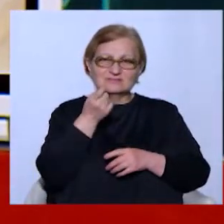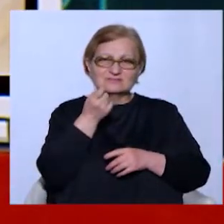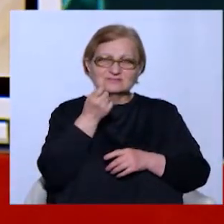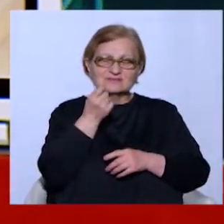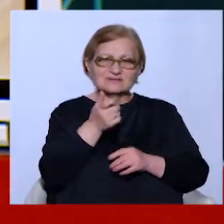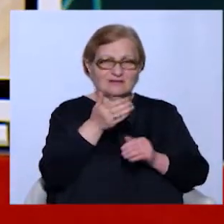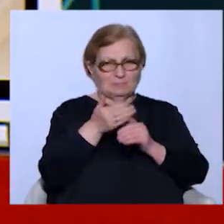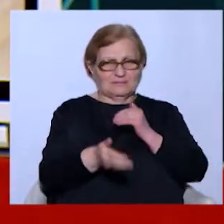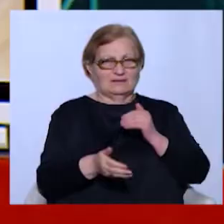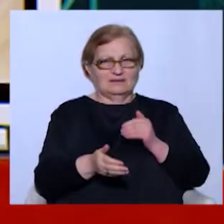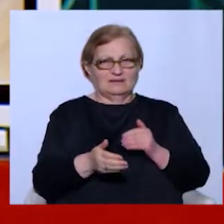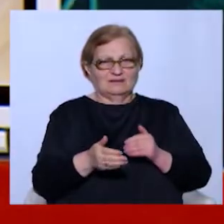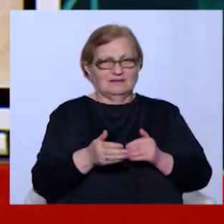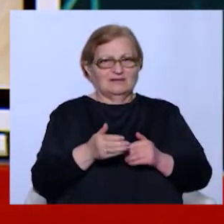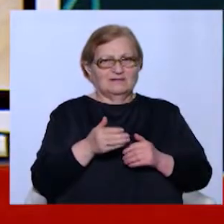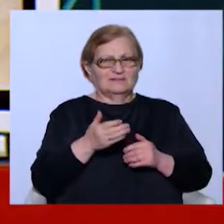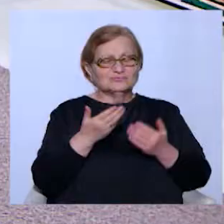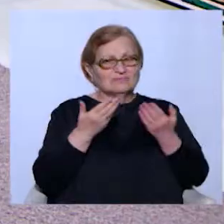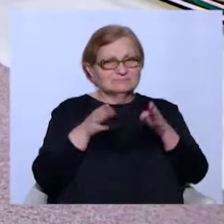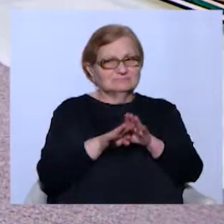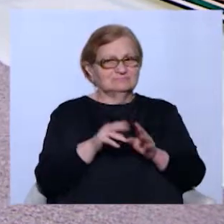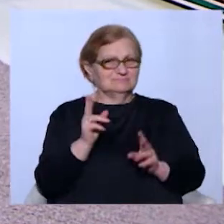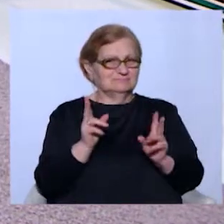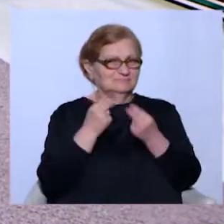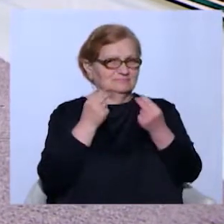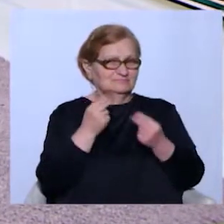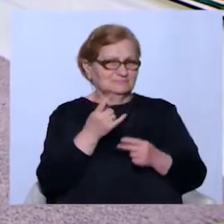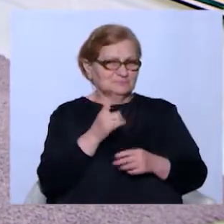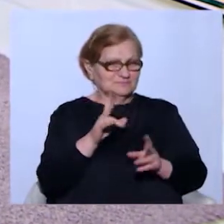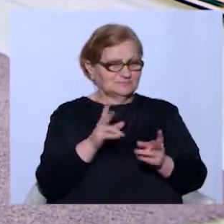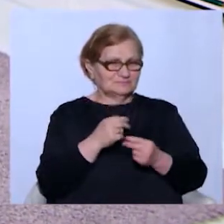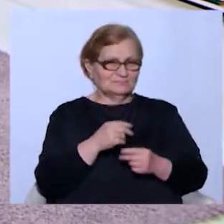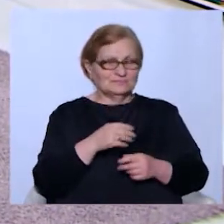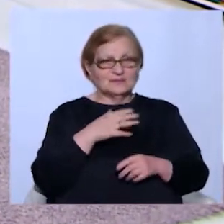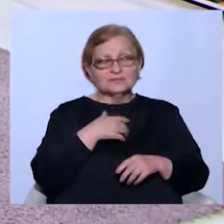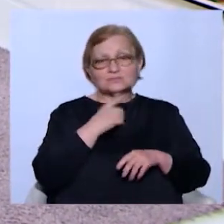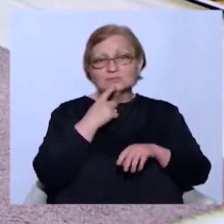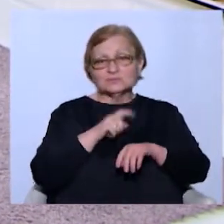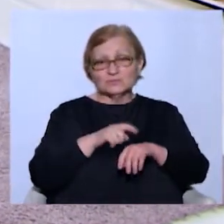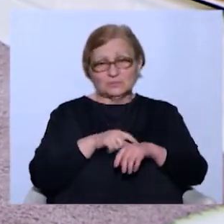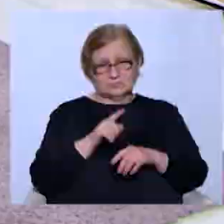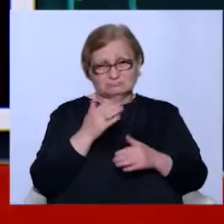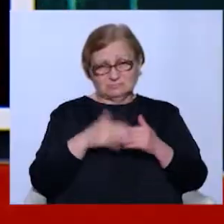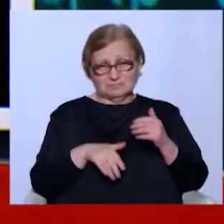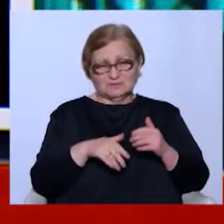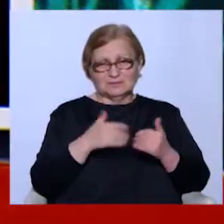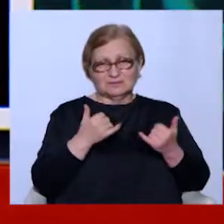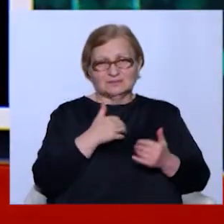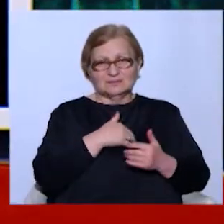3 წამი იყო და კინაღამ არ ჩაგვეკეტა ჩვენი პატარა. ჩვენი დროც ამოიწურა, ახლა